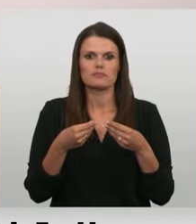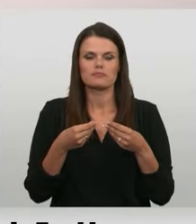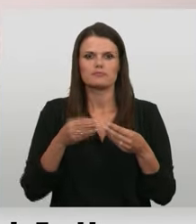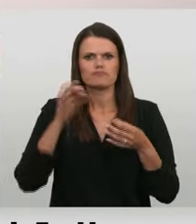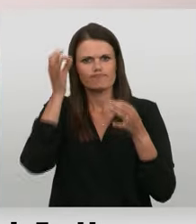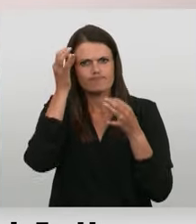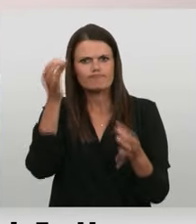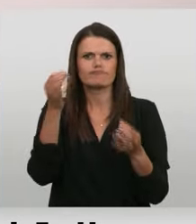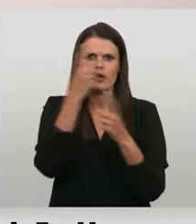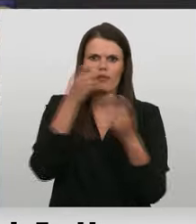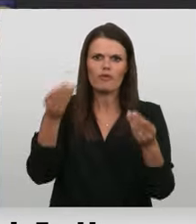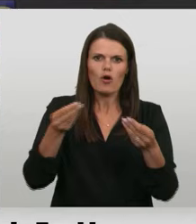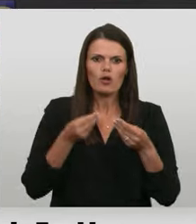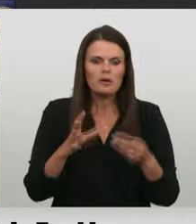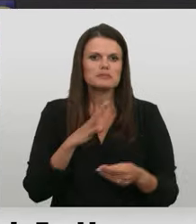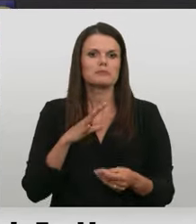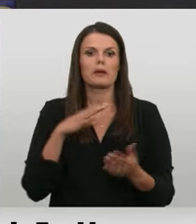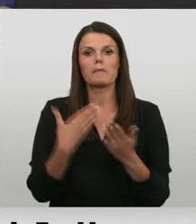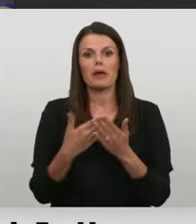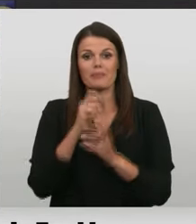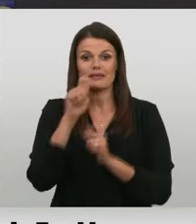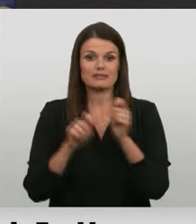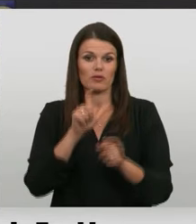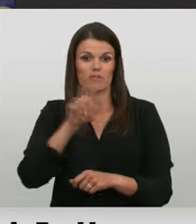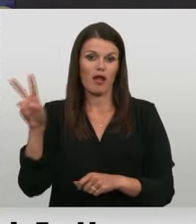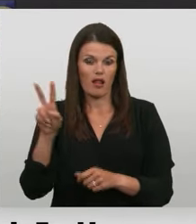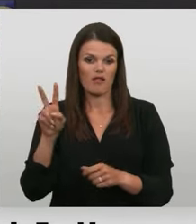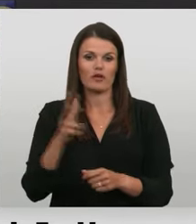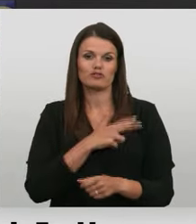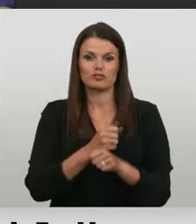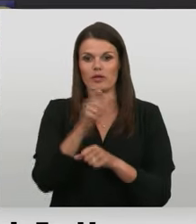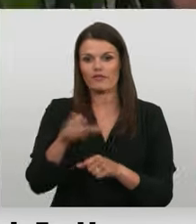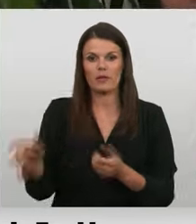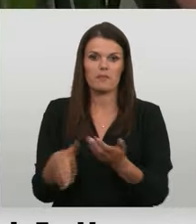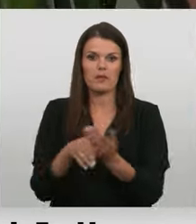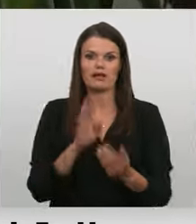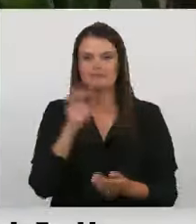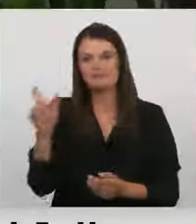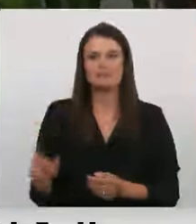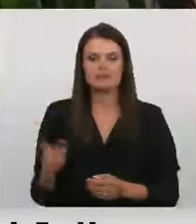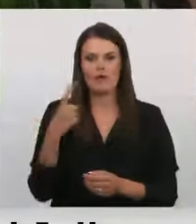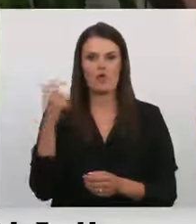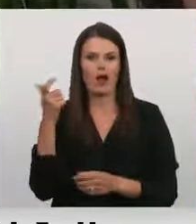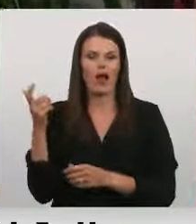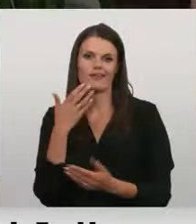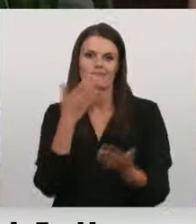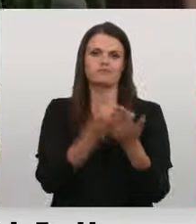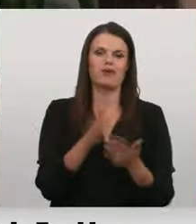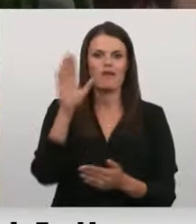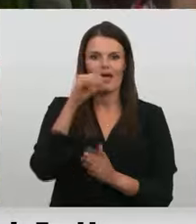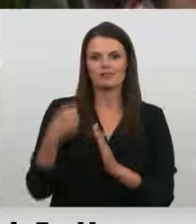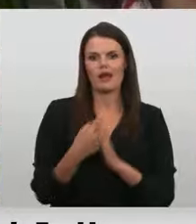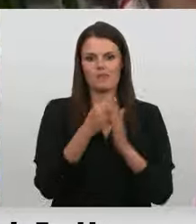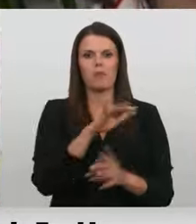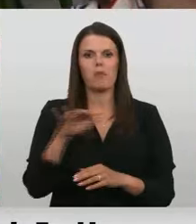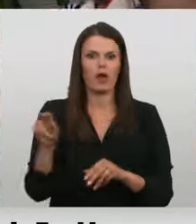Konstruktīvā informācija bija. Piemēram, ziedot LV sociālie darbinieki palīdzēja Natālijai no Harkivas pieteikties valsts atbalstam